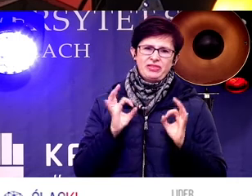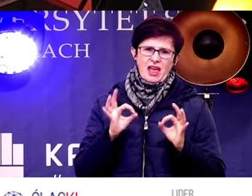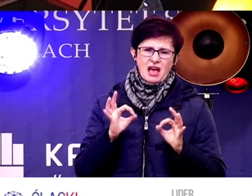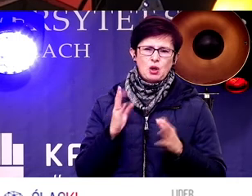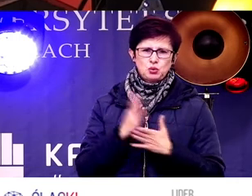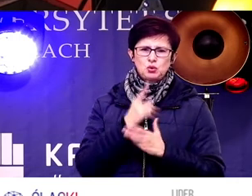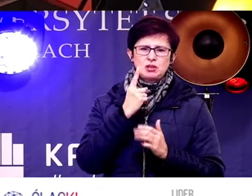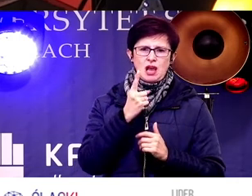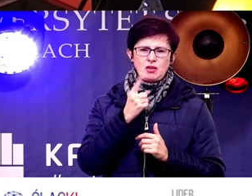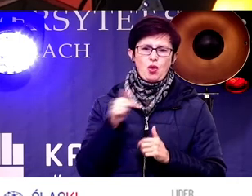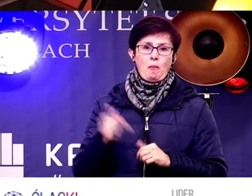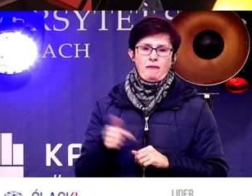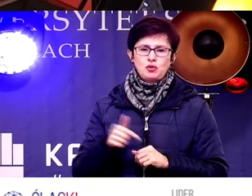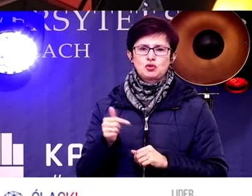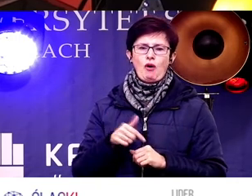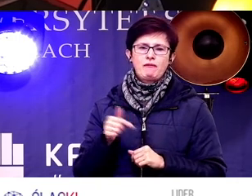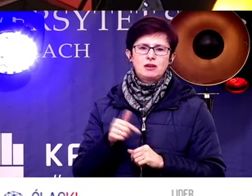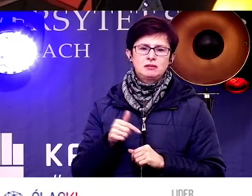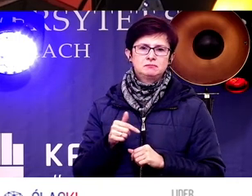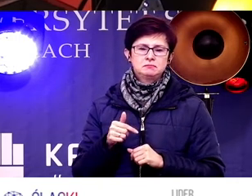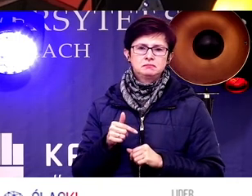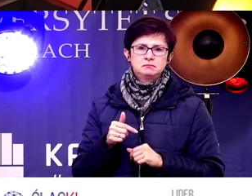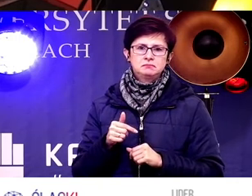jeden język obowiązkowy, taki